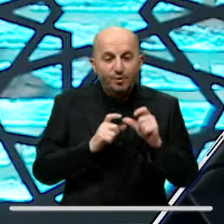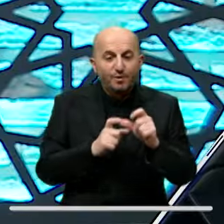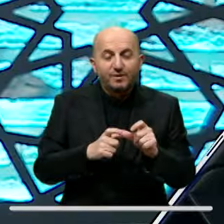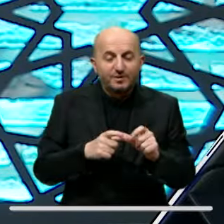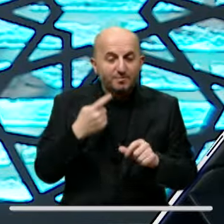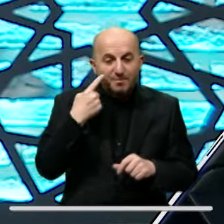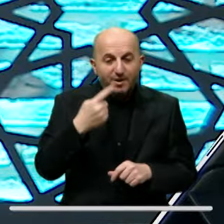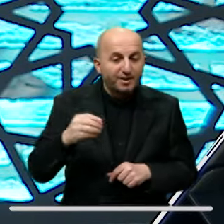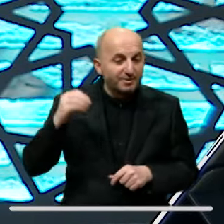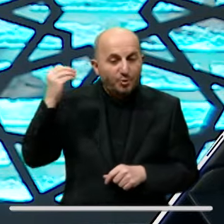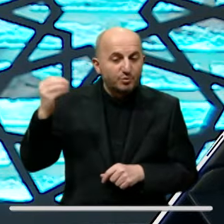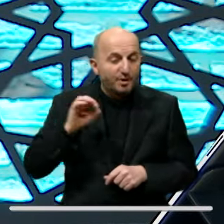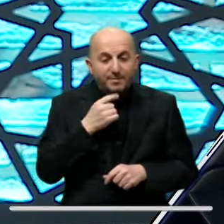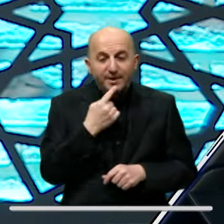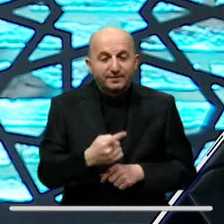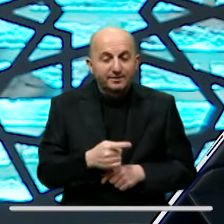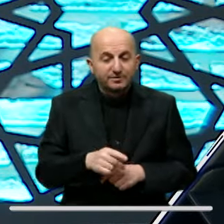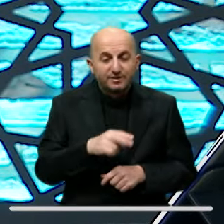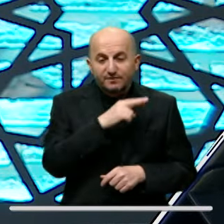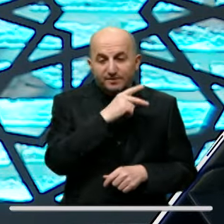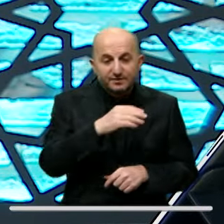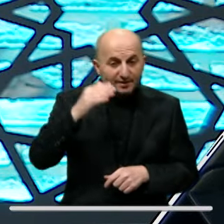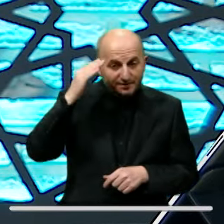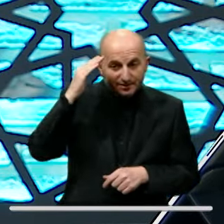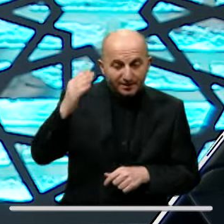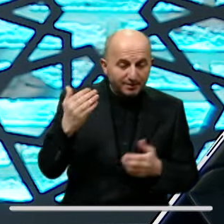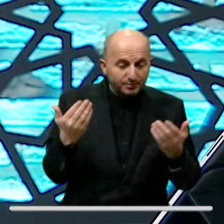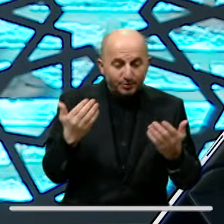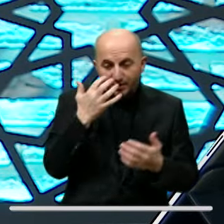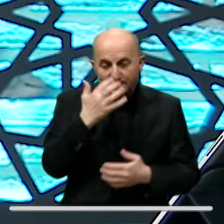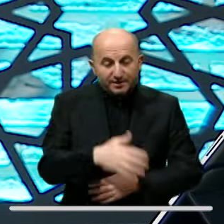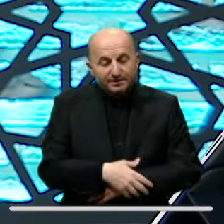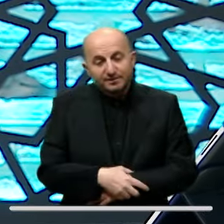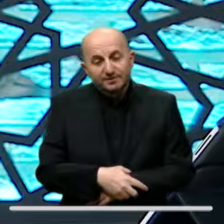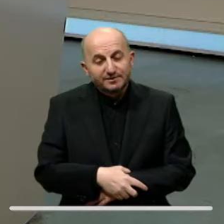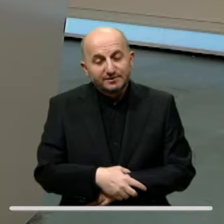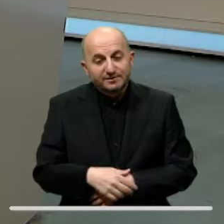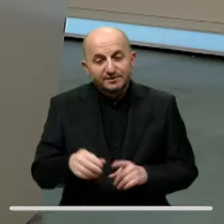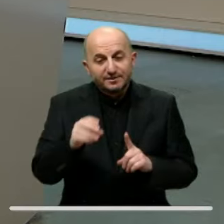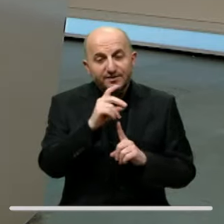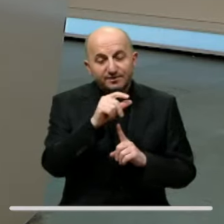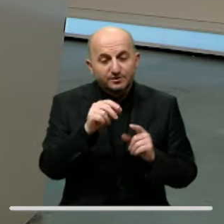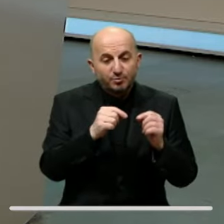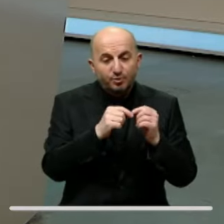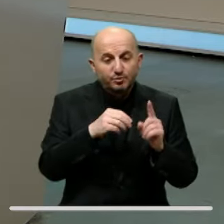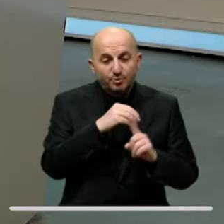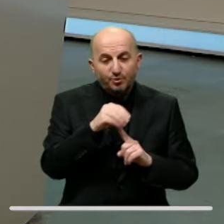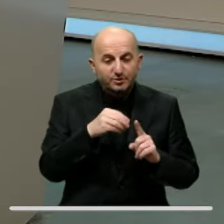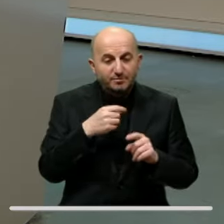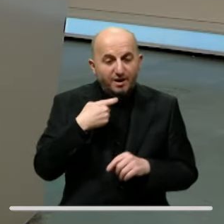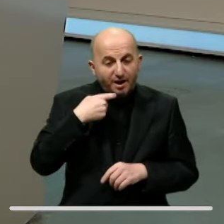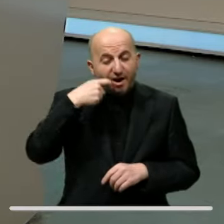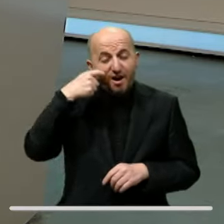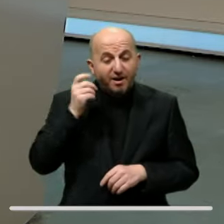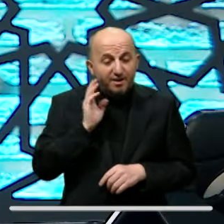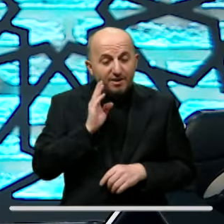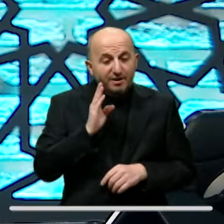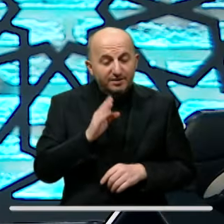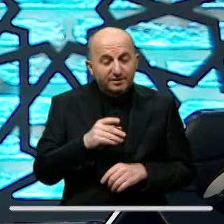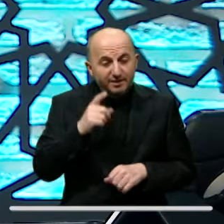Bakalım hocam ne diyecek? Fransa'ya selam eder, senden de dua bekleriz. Hayırlı akşamlar. Dün biz İdris Bozkurt hocamla eskilere gittik biraz